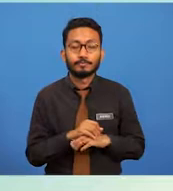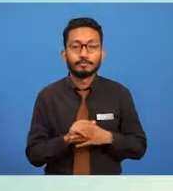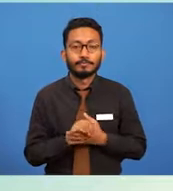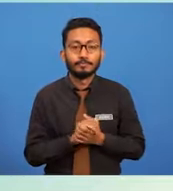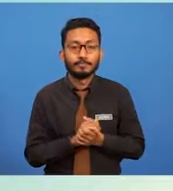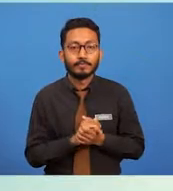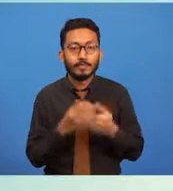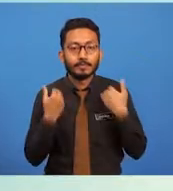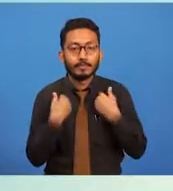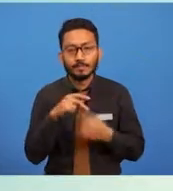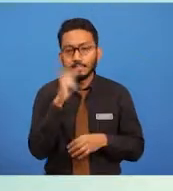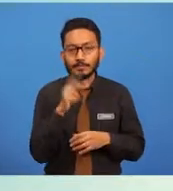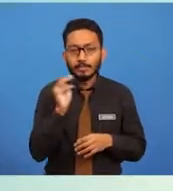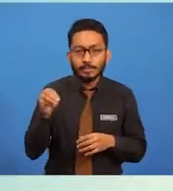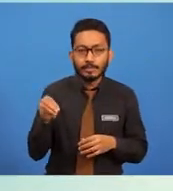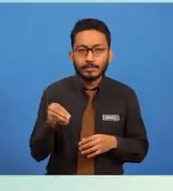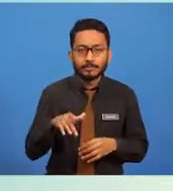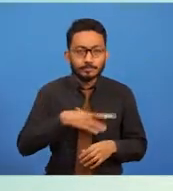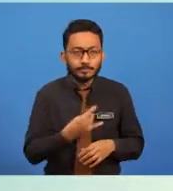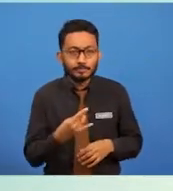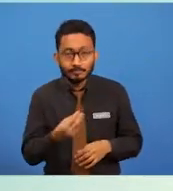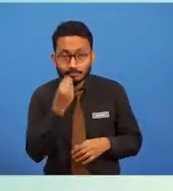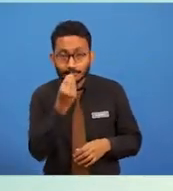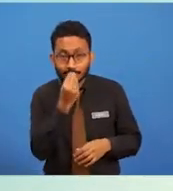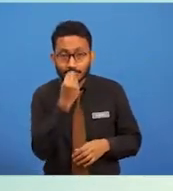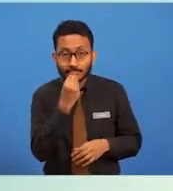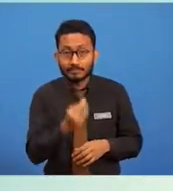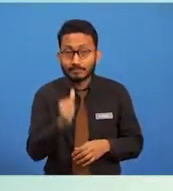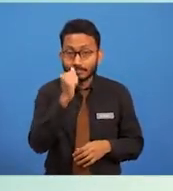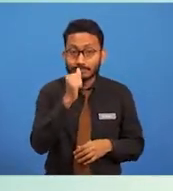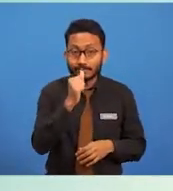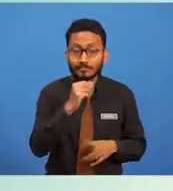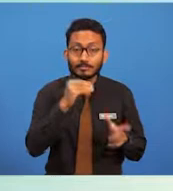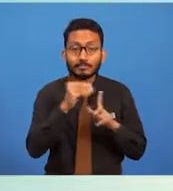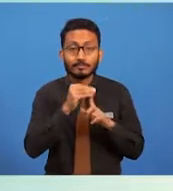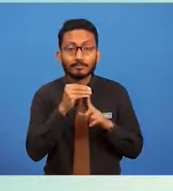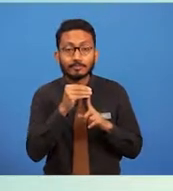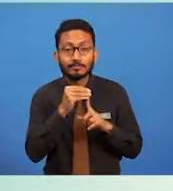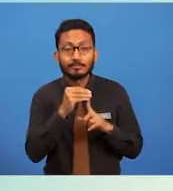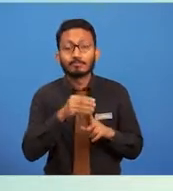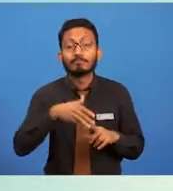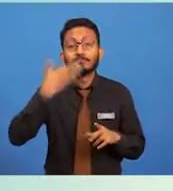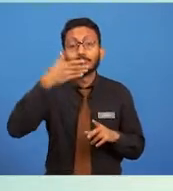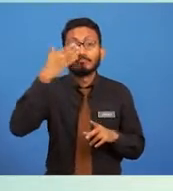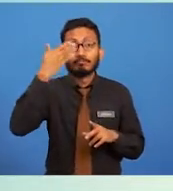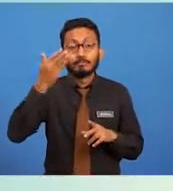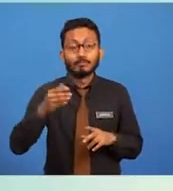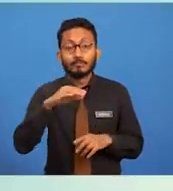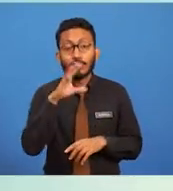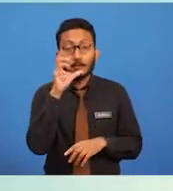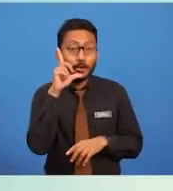Adakah murid-murid suka makan, minum atau bau lemon?